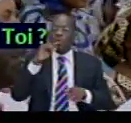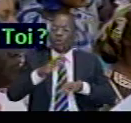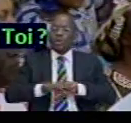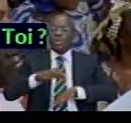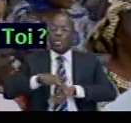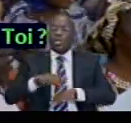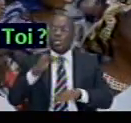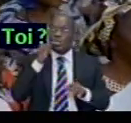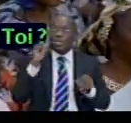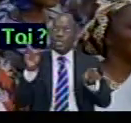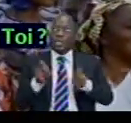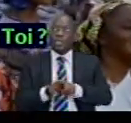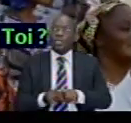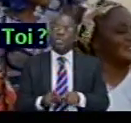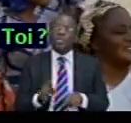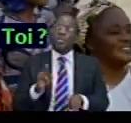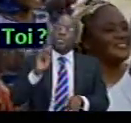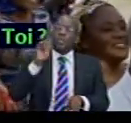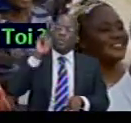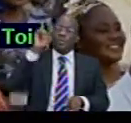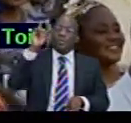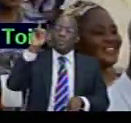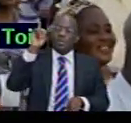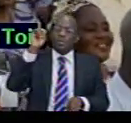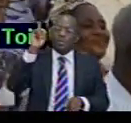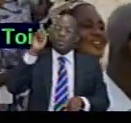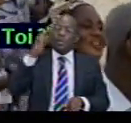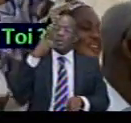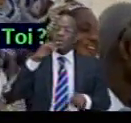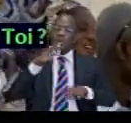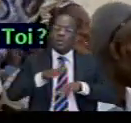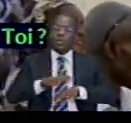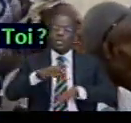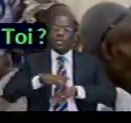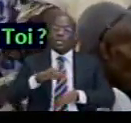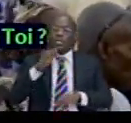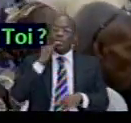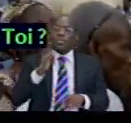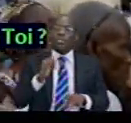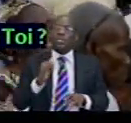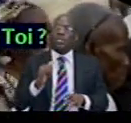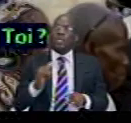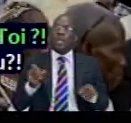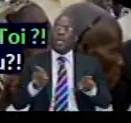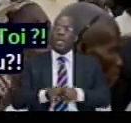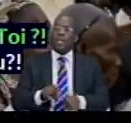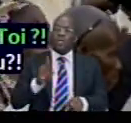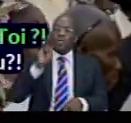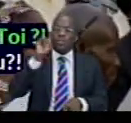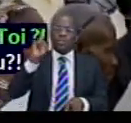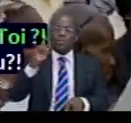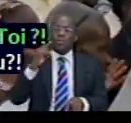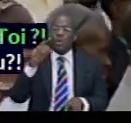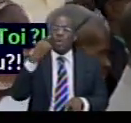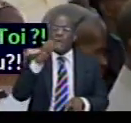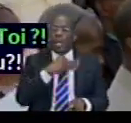la terre est semblable à toi? Et qui